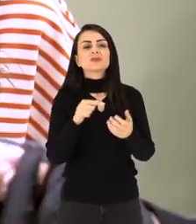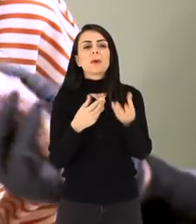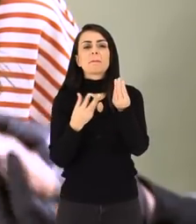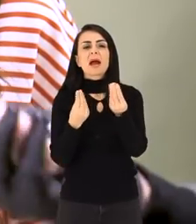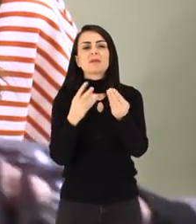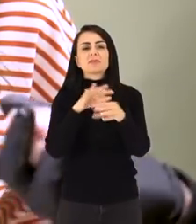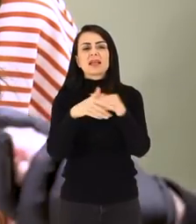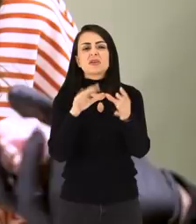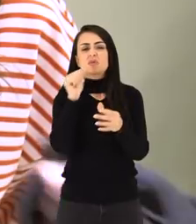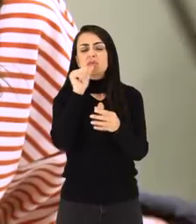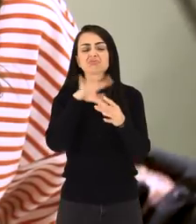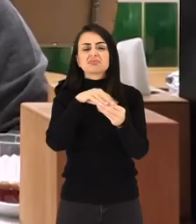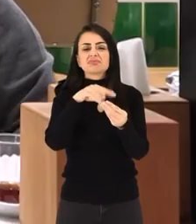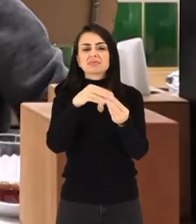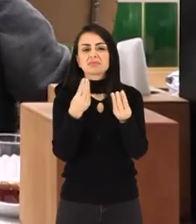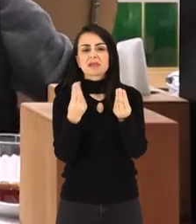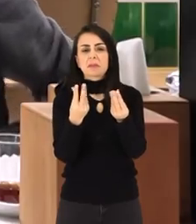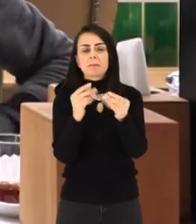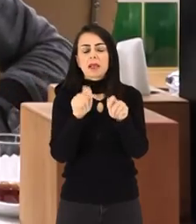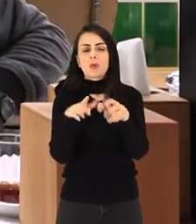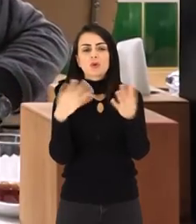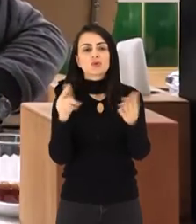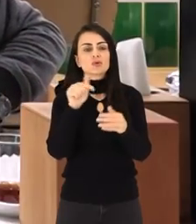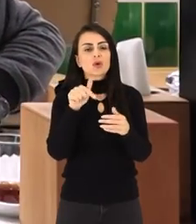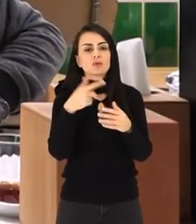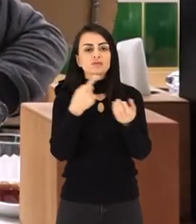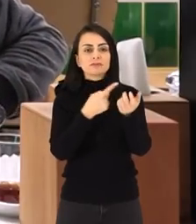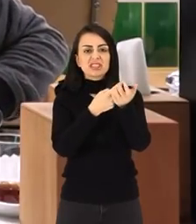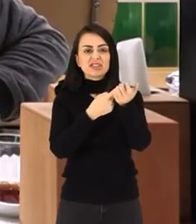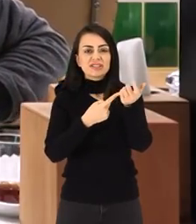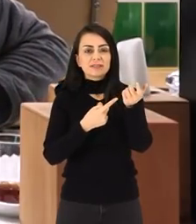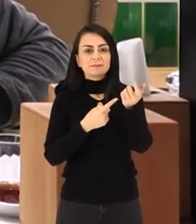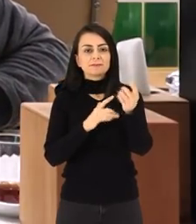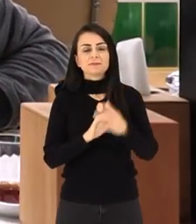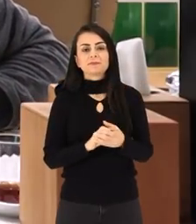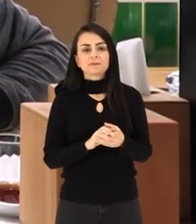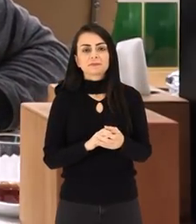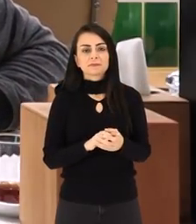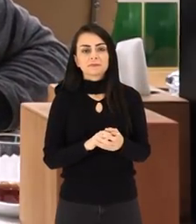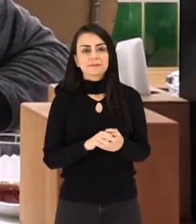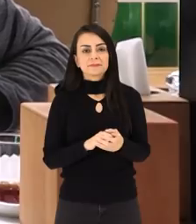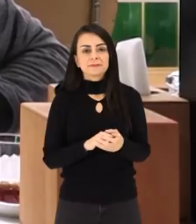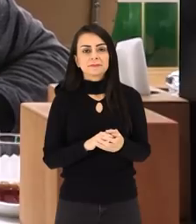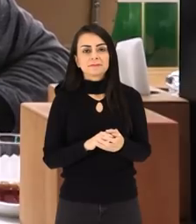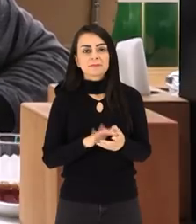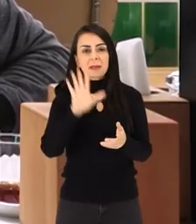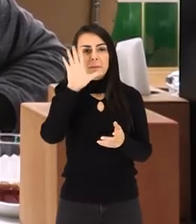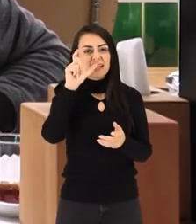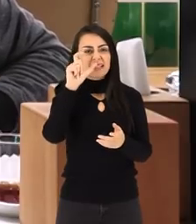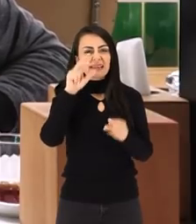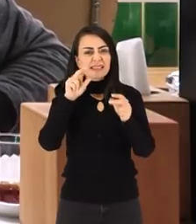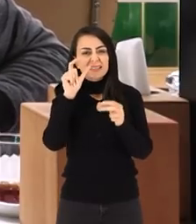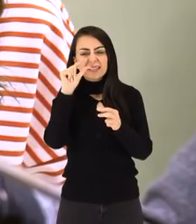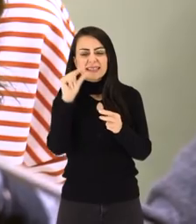falan yapıyoruz şöyle. Bir toparlıyoruz. Evet. Sonra efendim bunu şişe evet. Şuradan geçirip bir 5